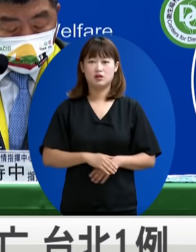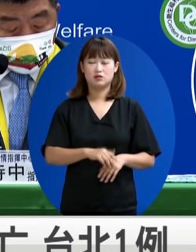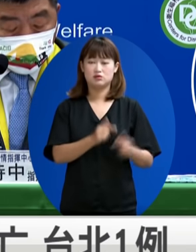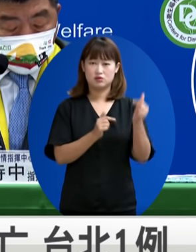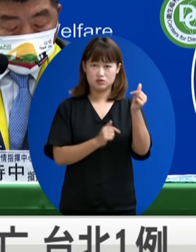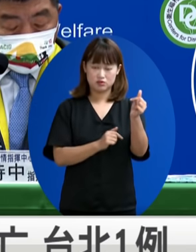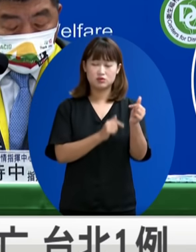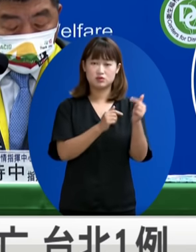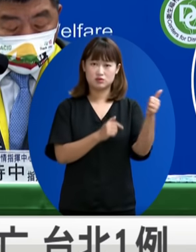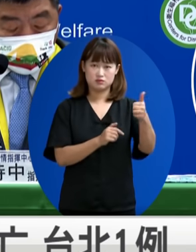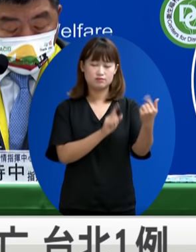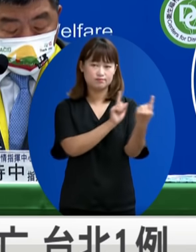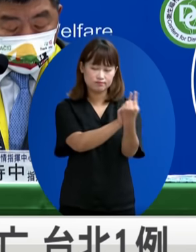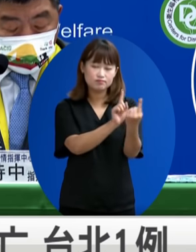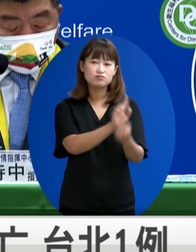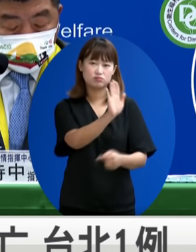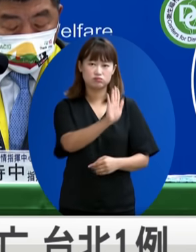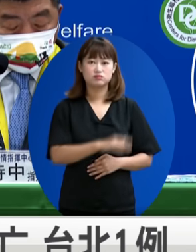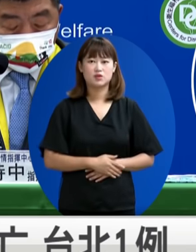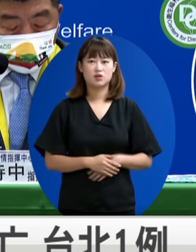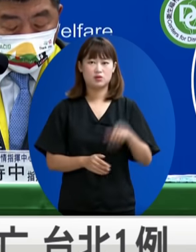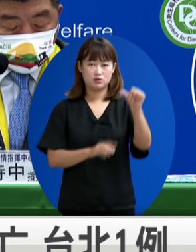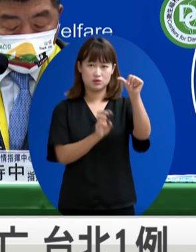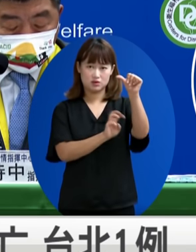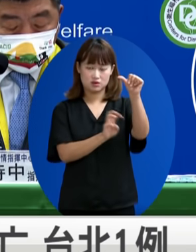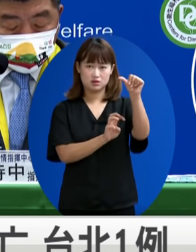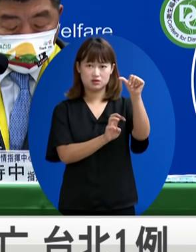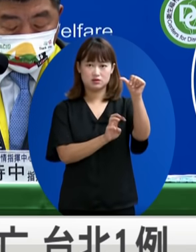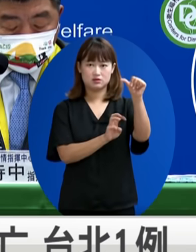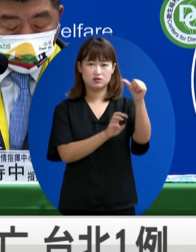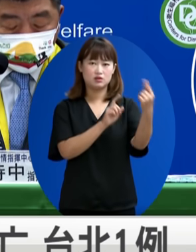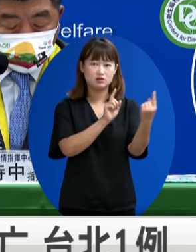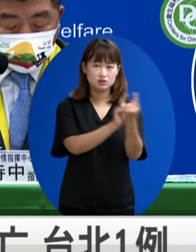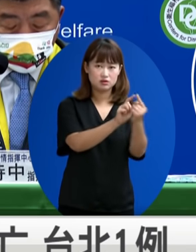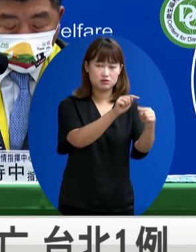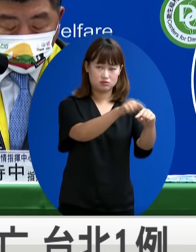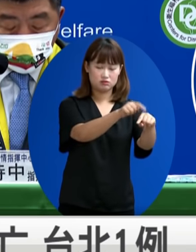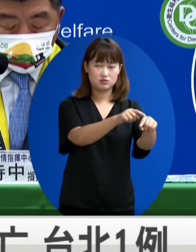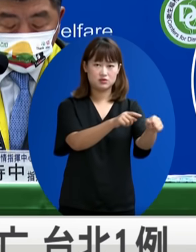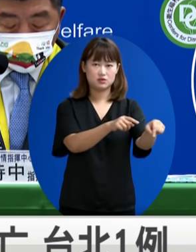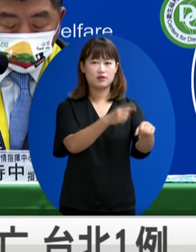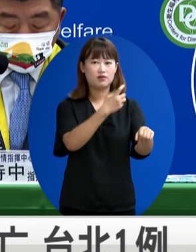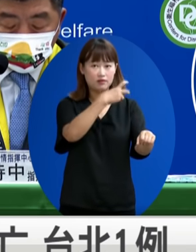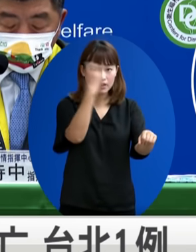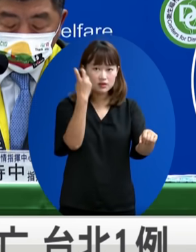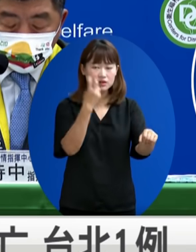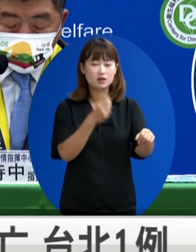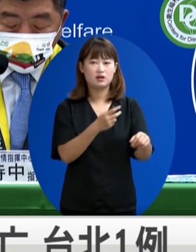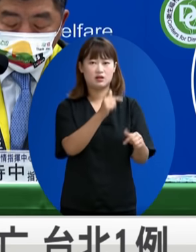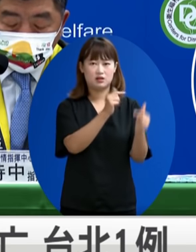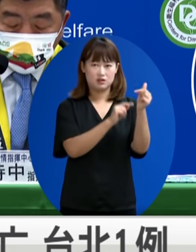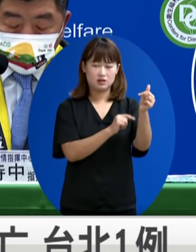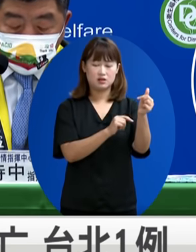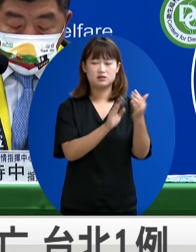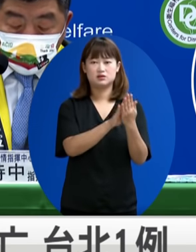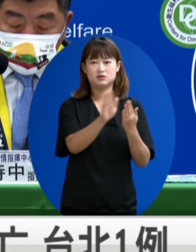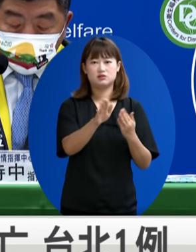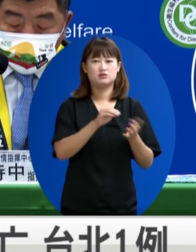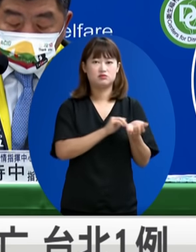接触史。那5月30日接触者采检，那31日阳性后住